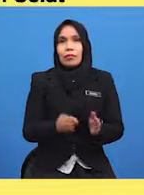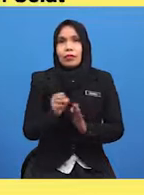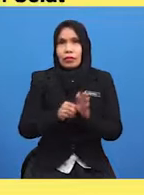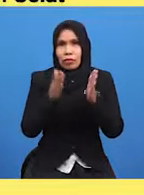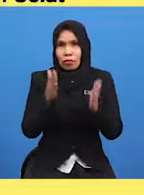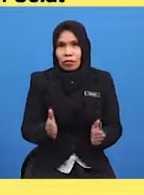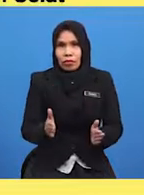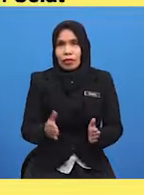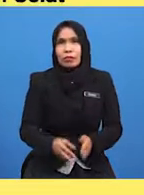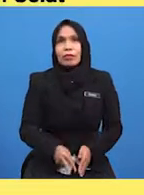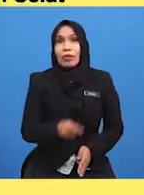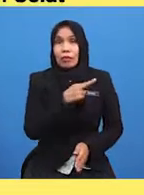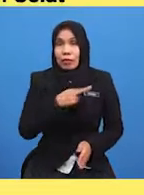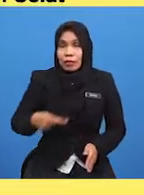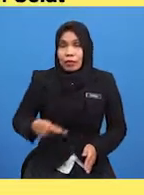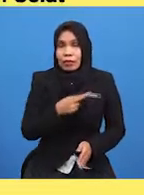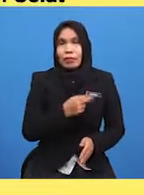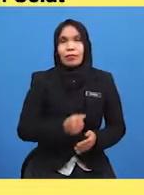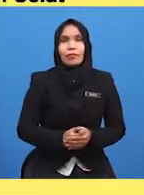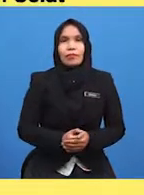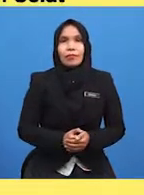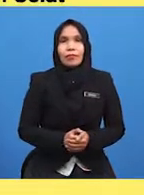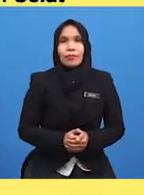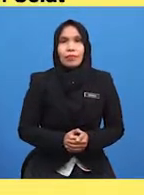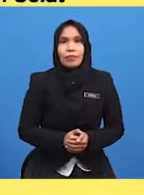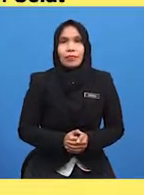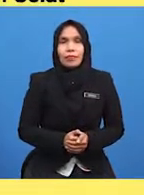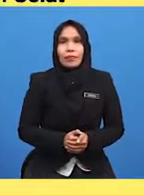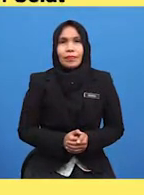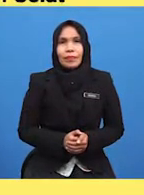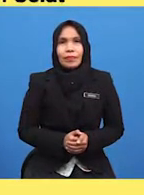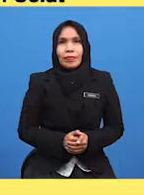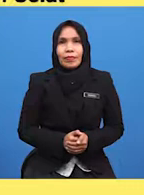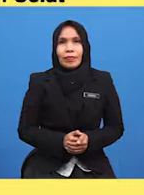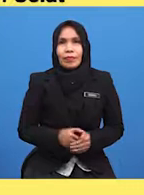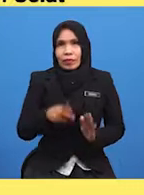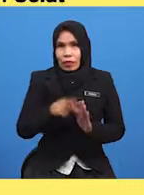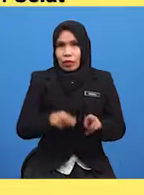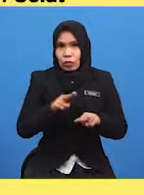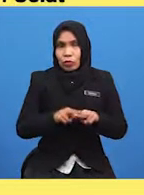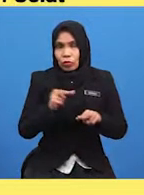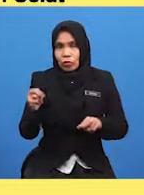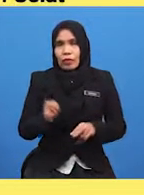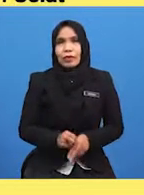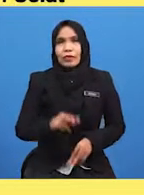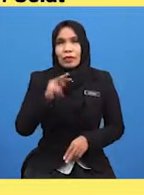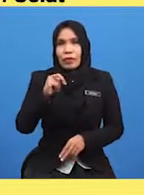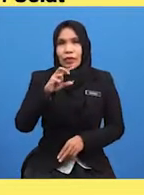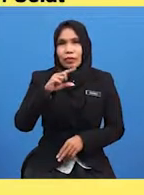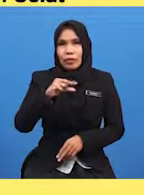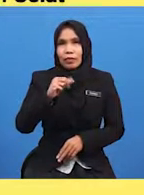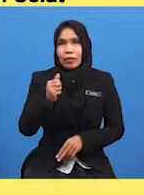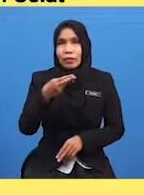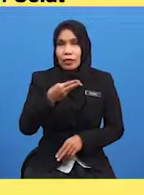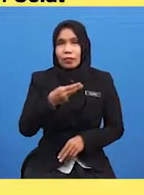perkara-perkara berkaitan agama Islam dan adat istiadat Melayu kedudukan nah Ibrahim diakui sebagai orang